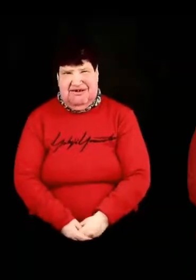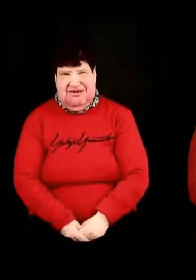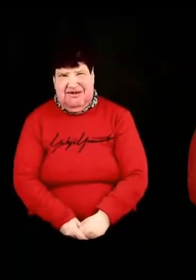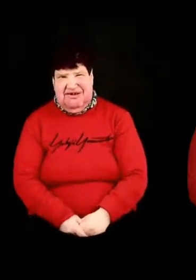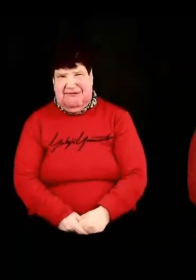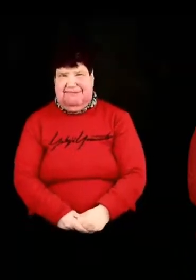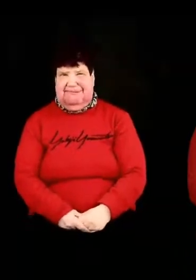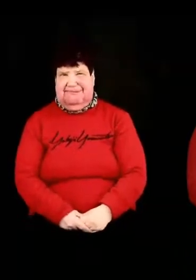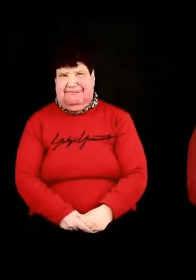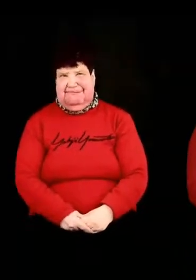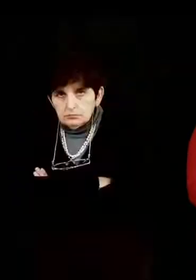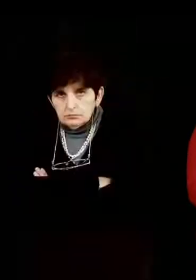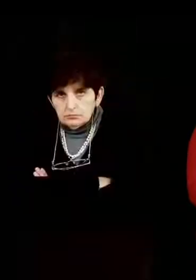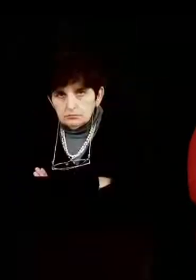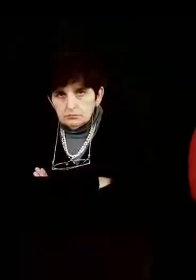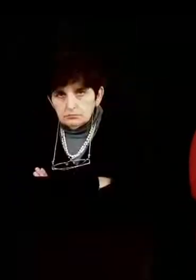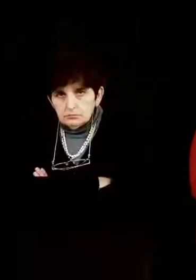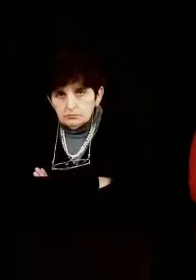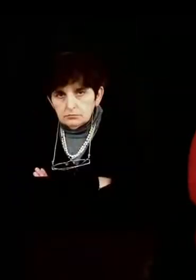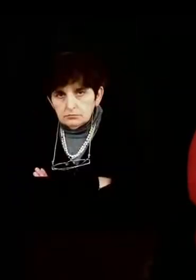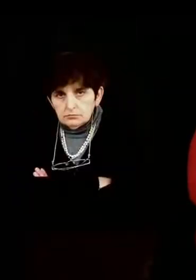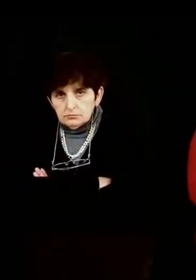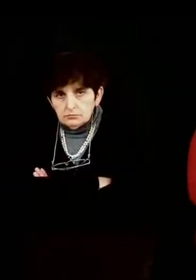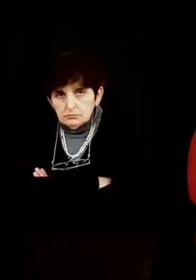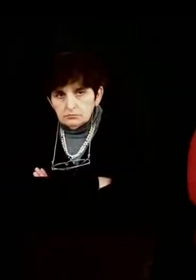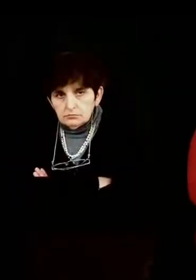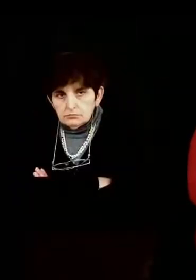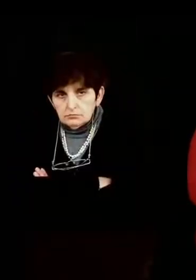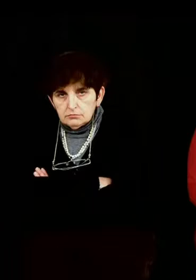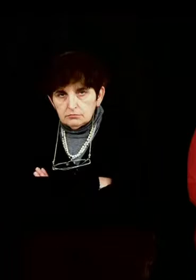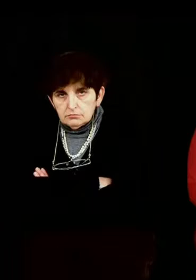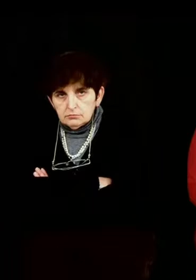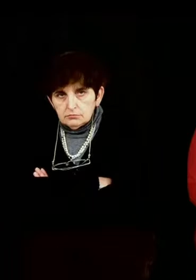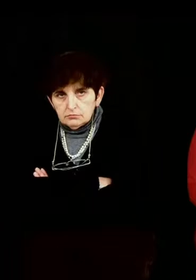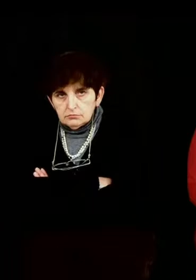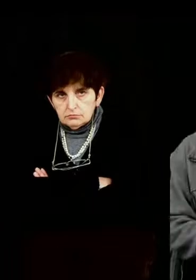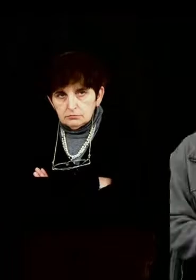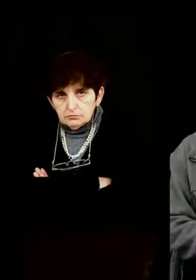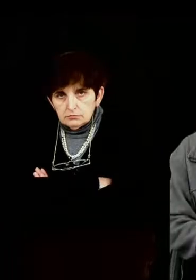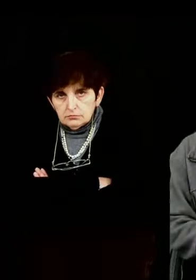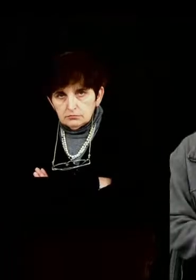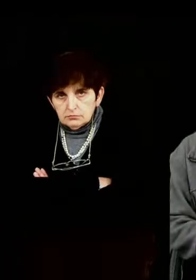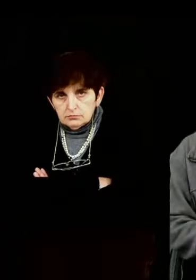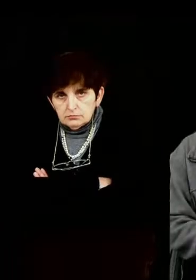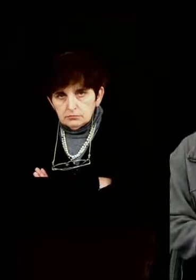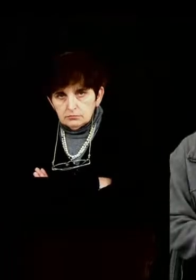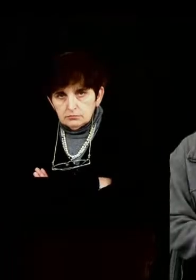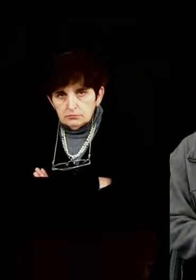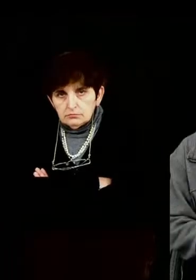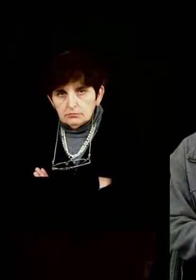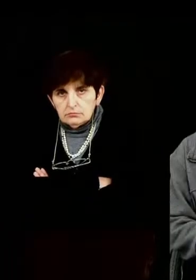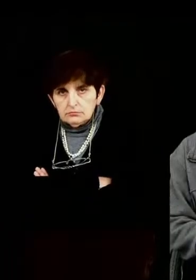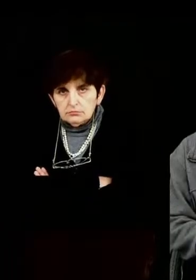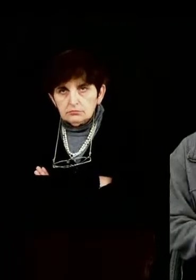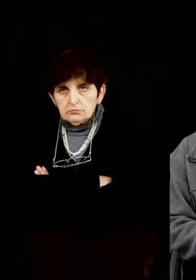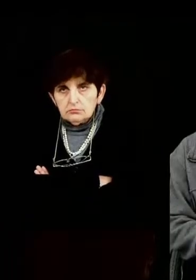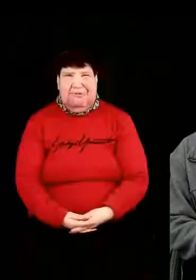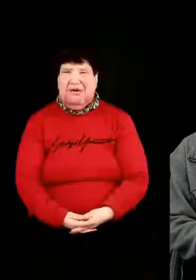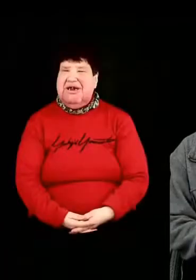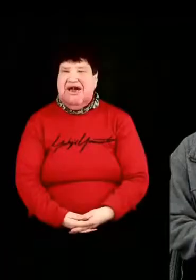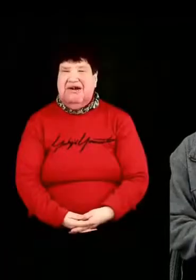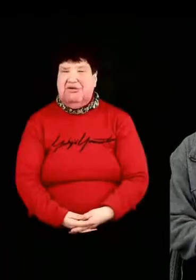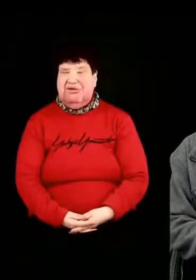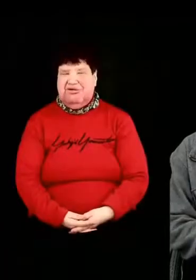buia. Tu sei sempre lì, sei sempre dentro, non si esce